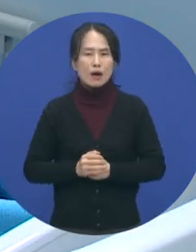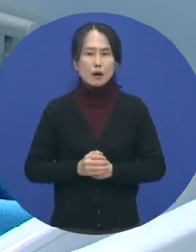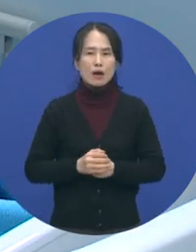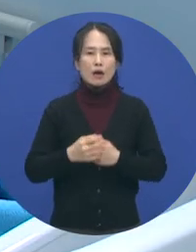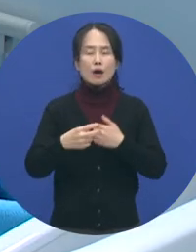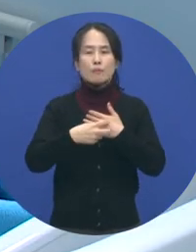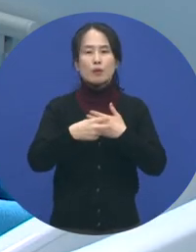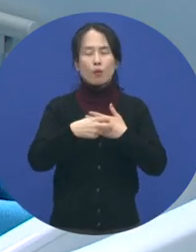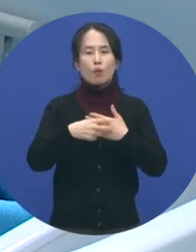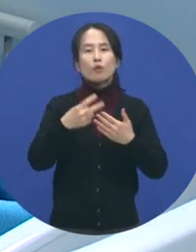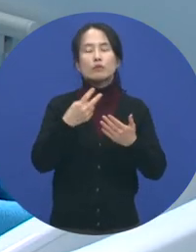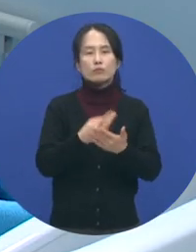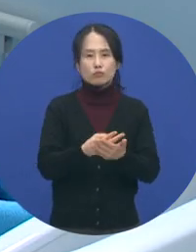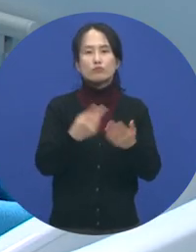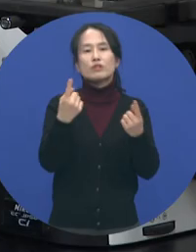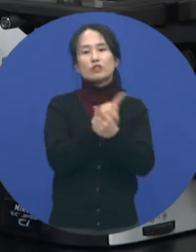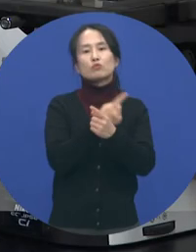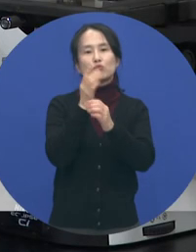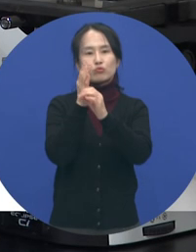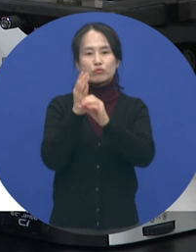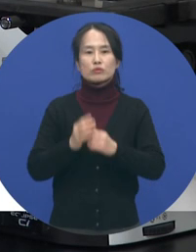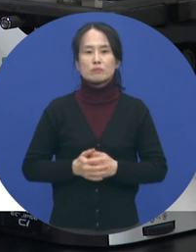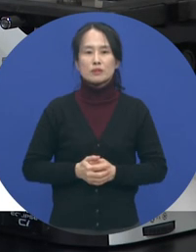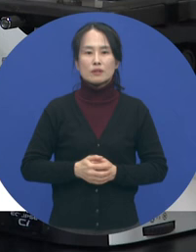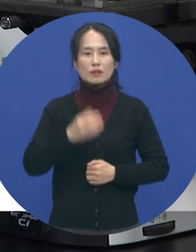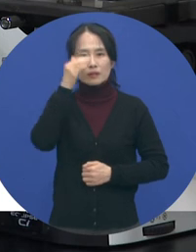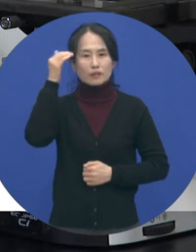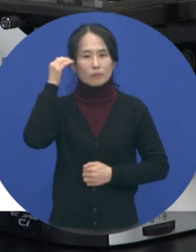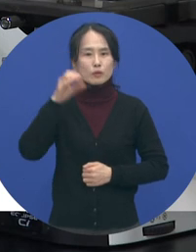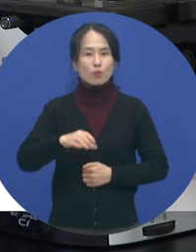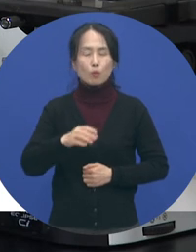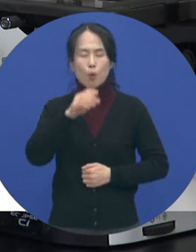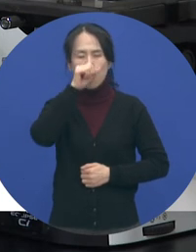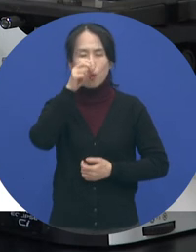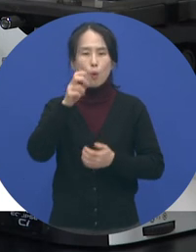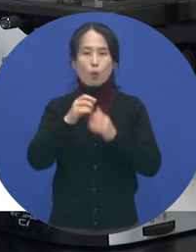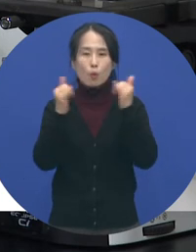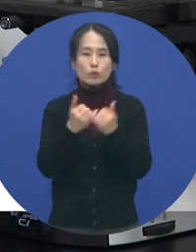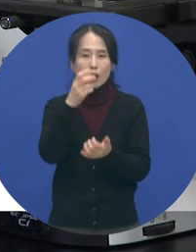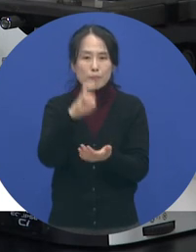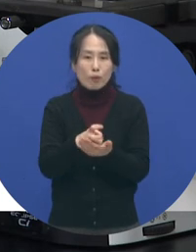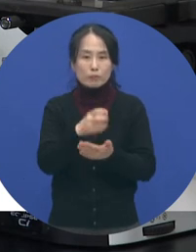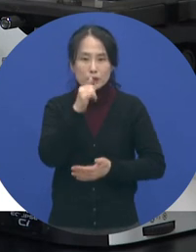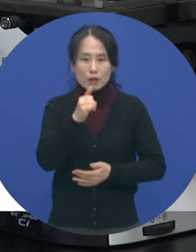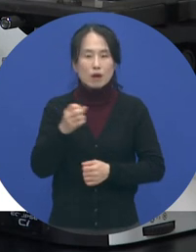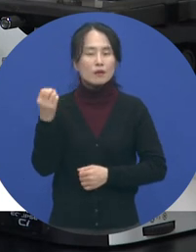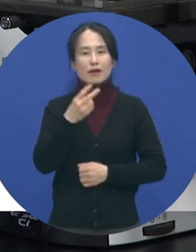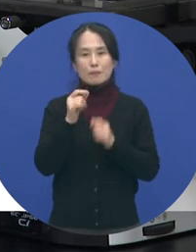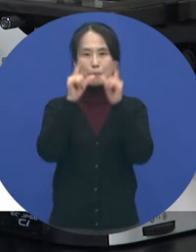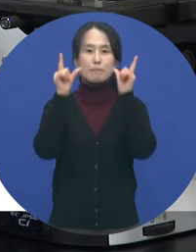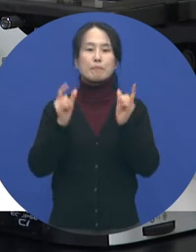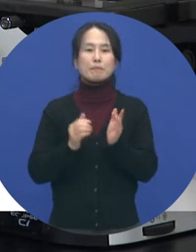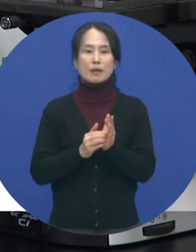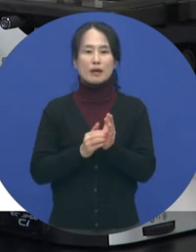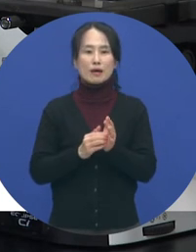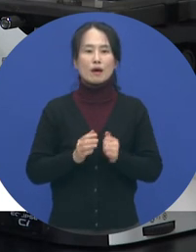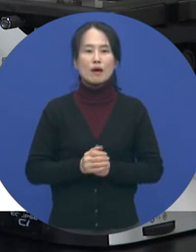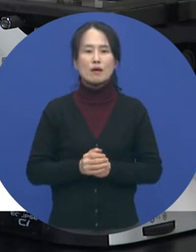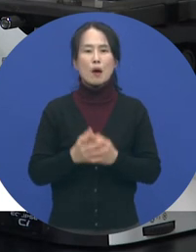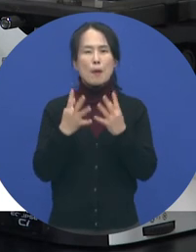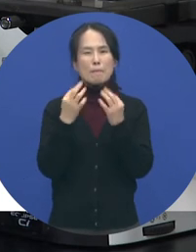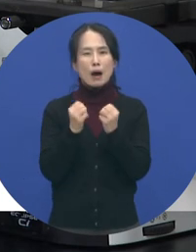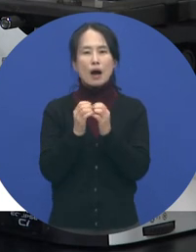병원에서 번 치료를 받고 있습니다 대한민국에 이런 좋은 사회제도가 있는지 다시 한번 느끼게 됐고 진짜 최대한